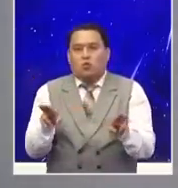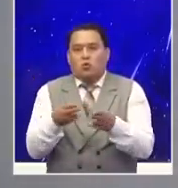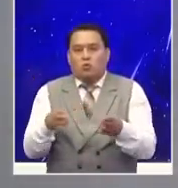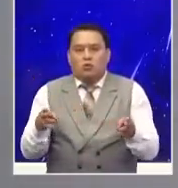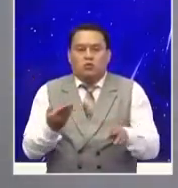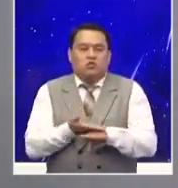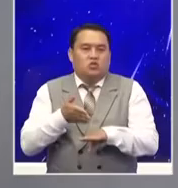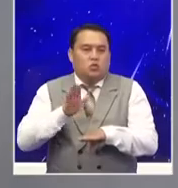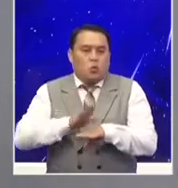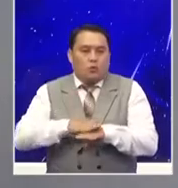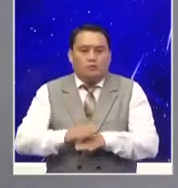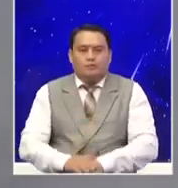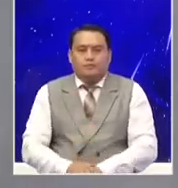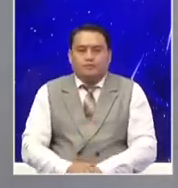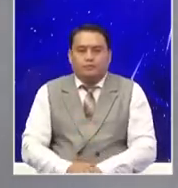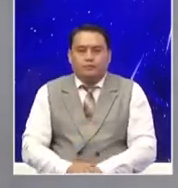приходится нелегко.